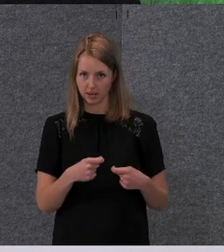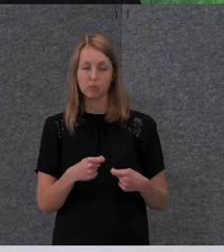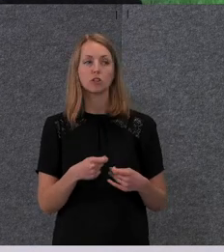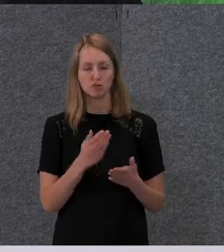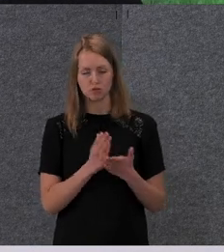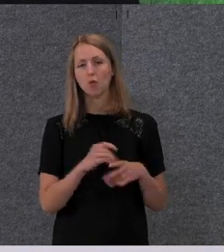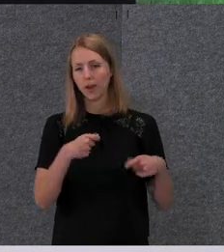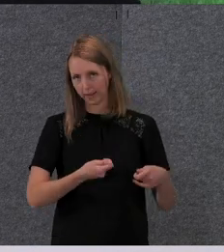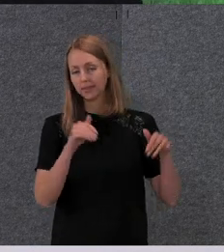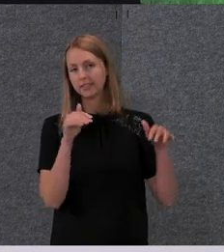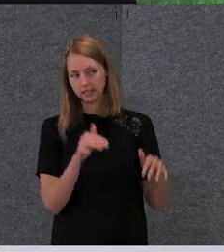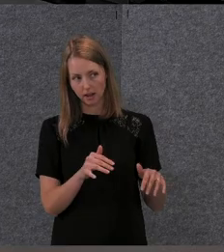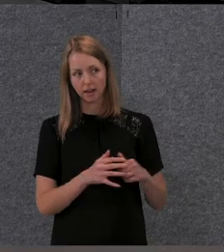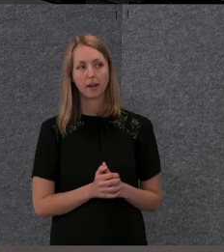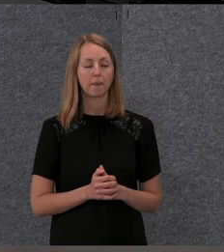ein Ergebnis vor.